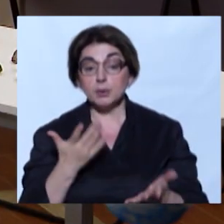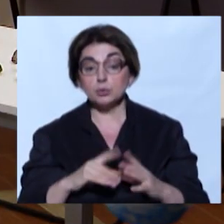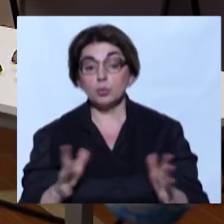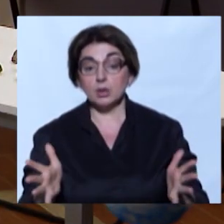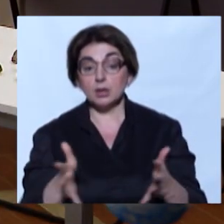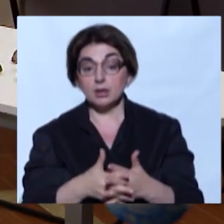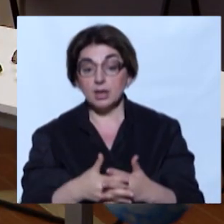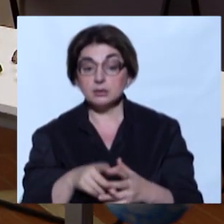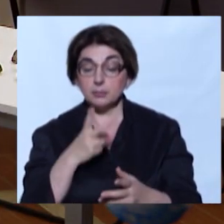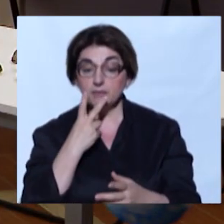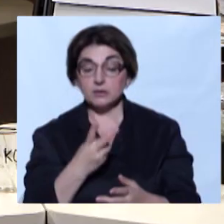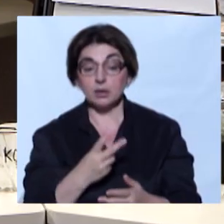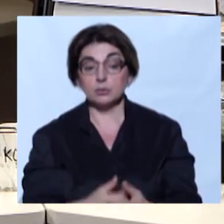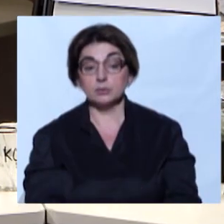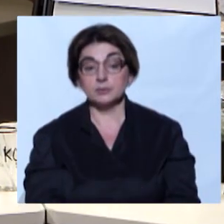შემთხვევაში.